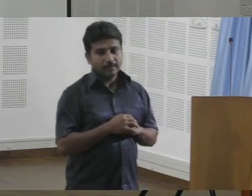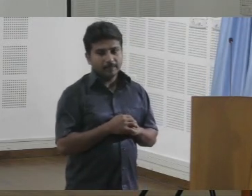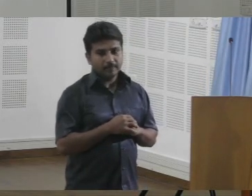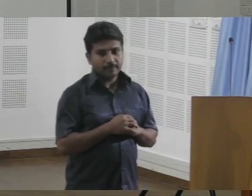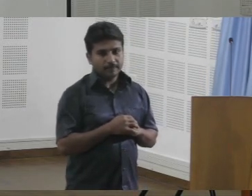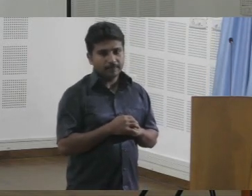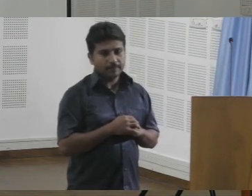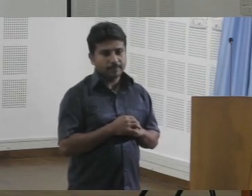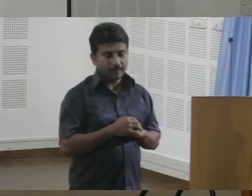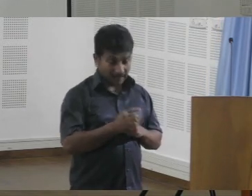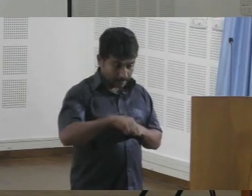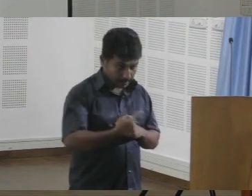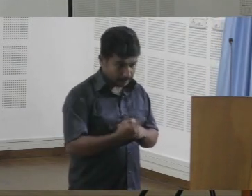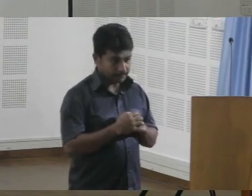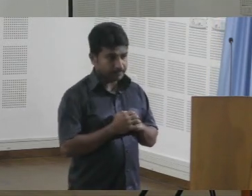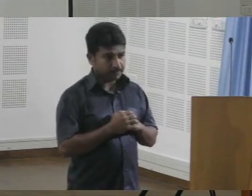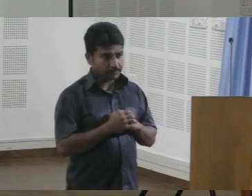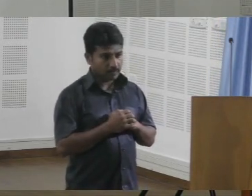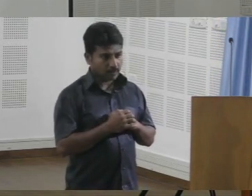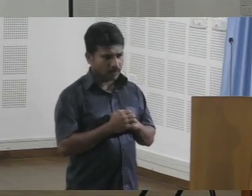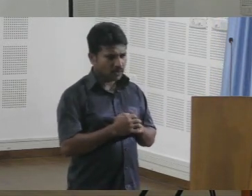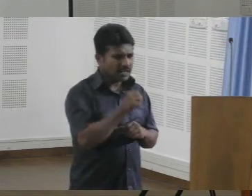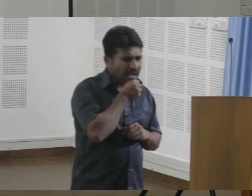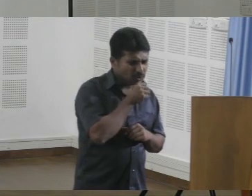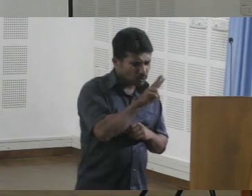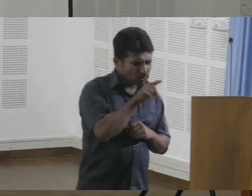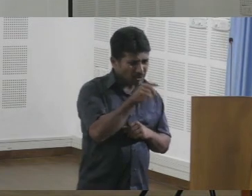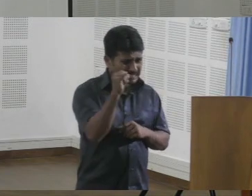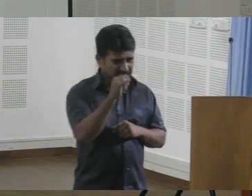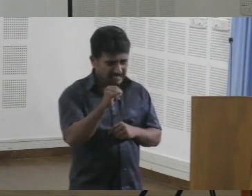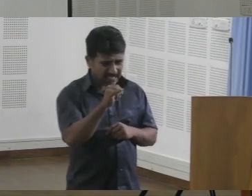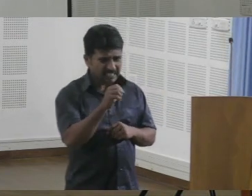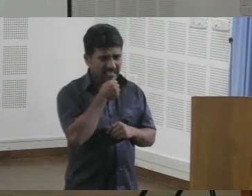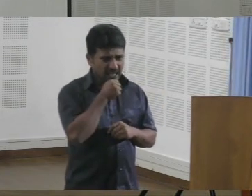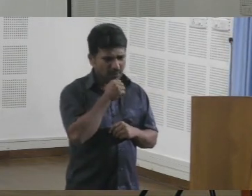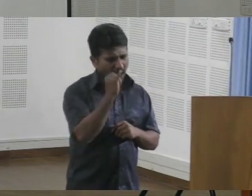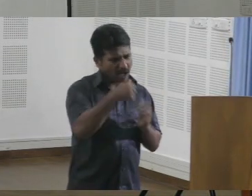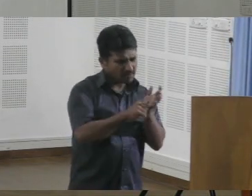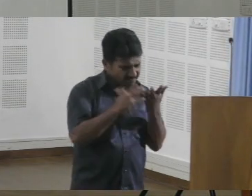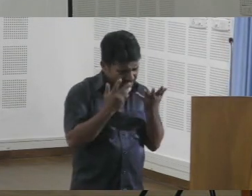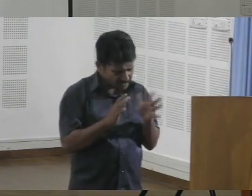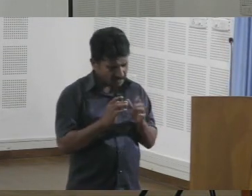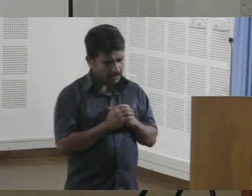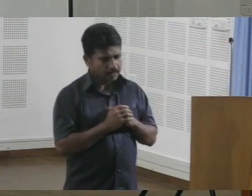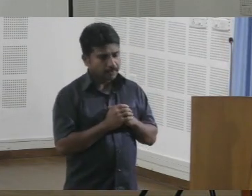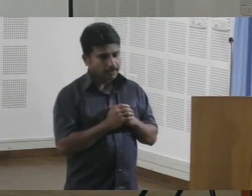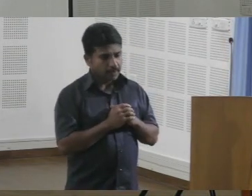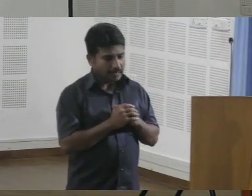അപ്പോ അതിനുശേഷം ഒരു 2.6 ഇയേഴ്സ് ഒക്കെ, ഒരു 6 മന്ത്സ് ഒക്കെ കഴിഞ്ഞപ്പോൾ